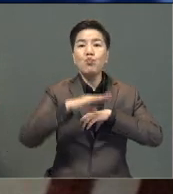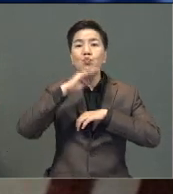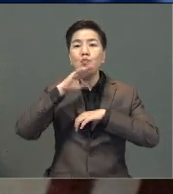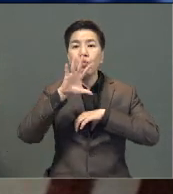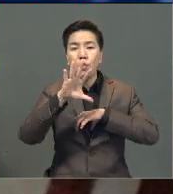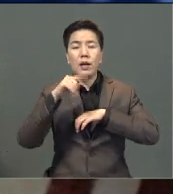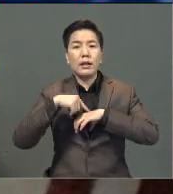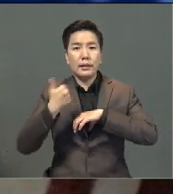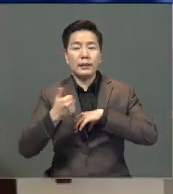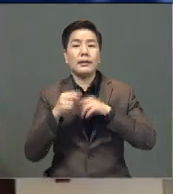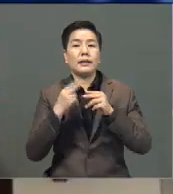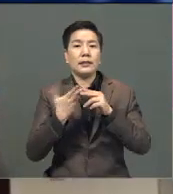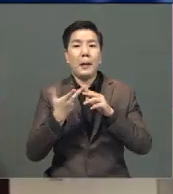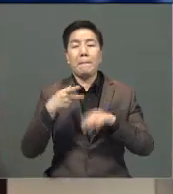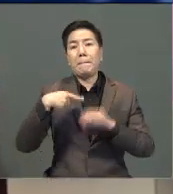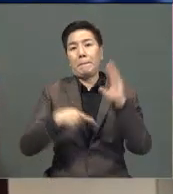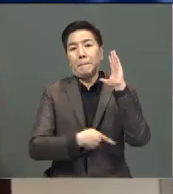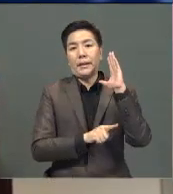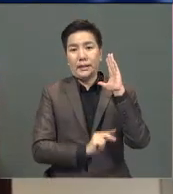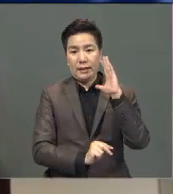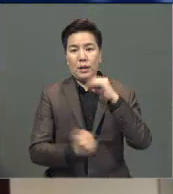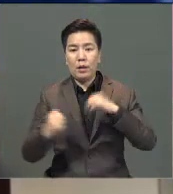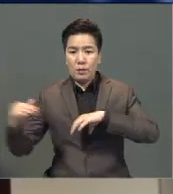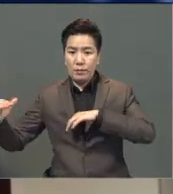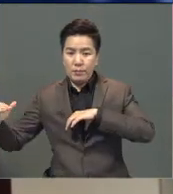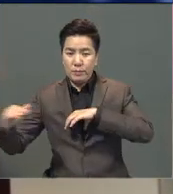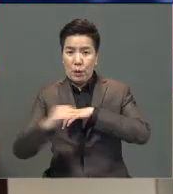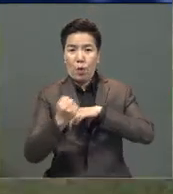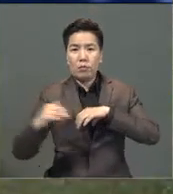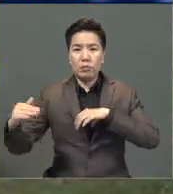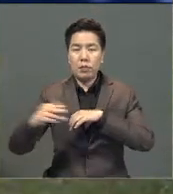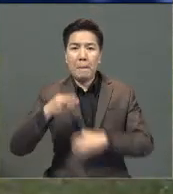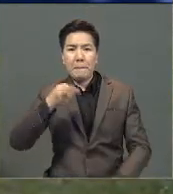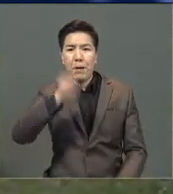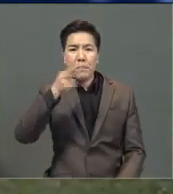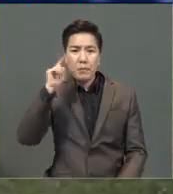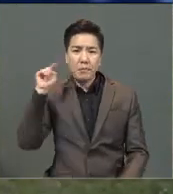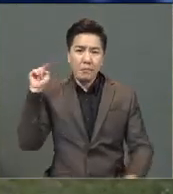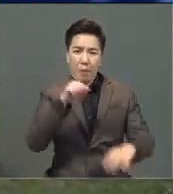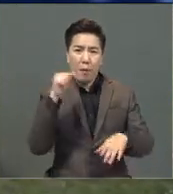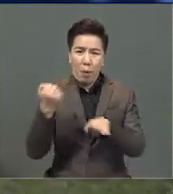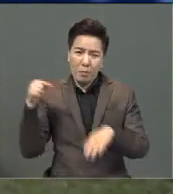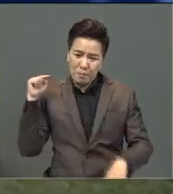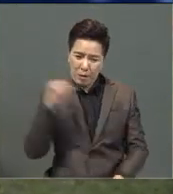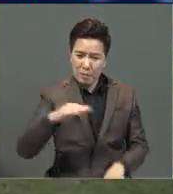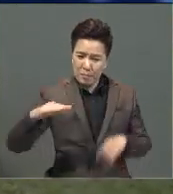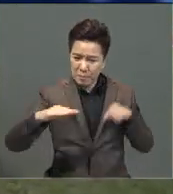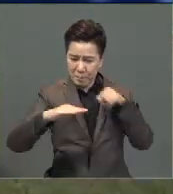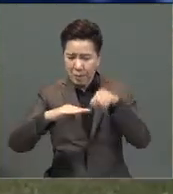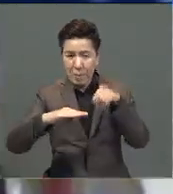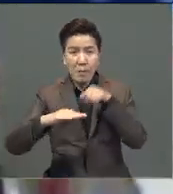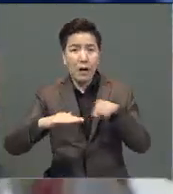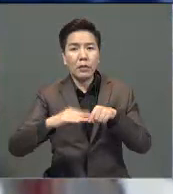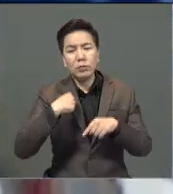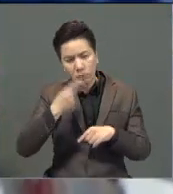ตำบลสาบันอำเภอยะหริ่งจังหวัดปัตตานีปรากฏว่ารถคันนี้ถูกยิงด้วยอาวุธปืนหลายนัดค่ะพอไปตรวจส